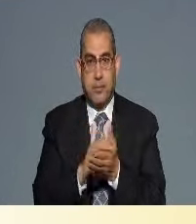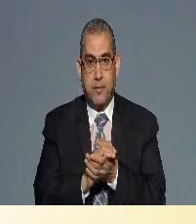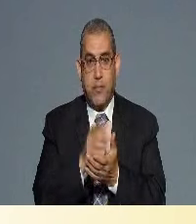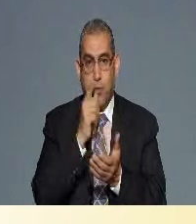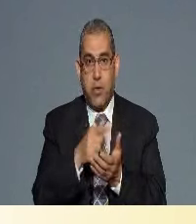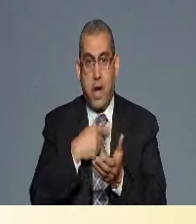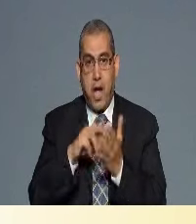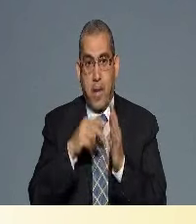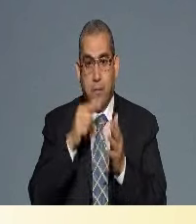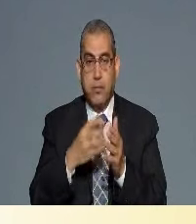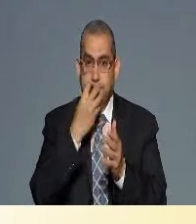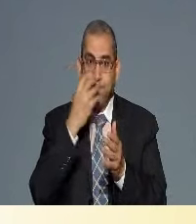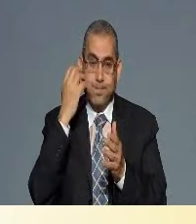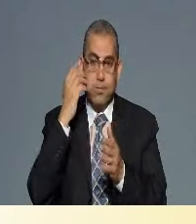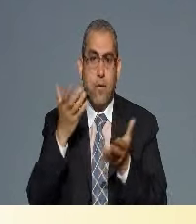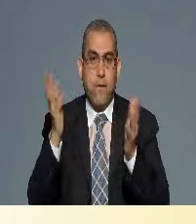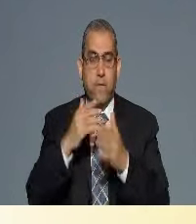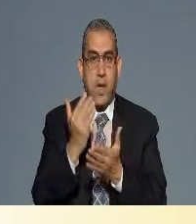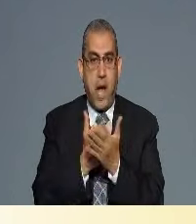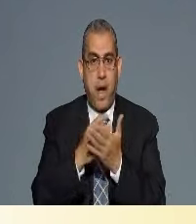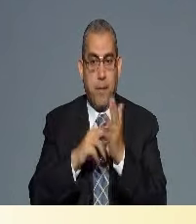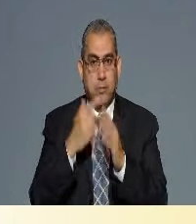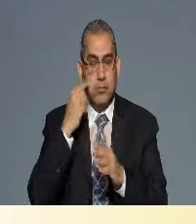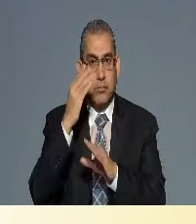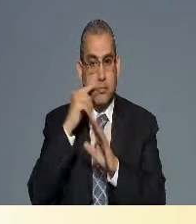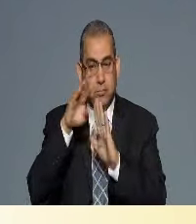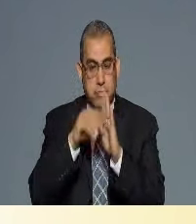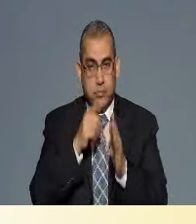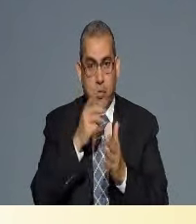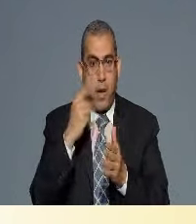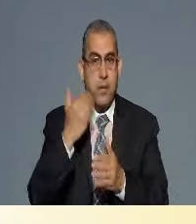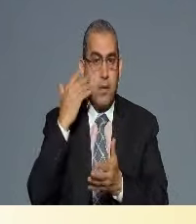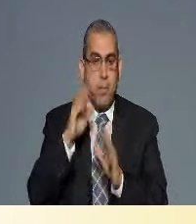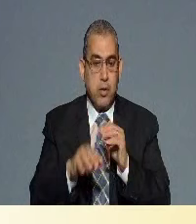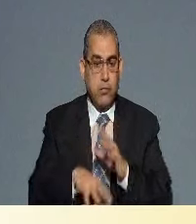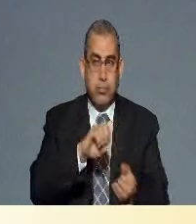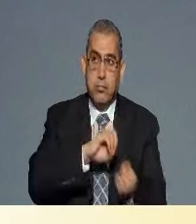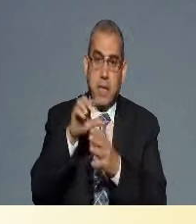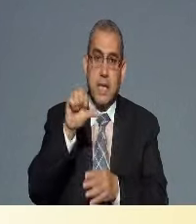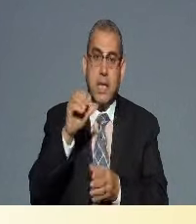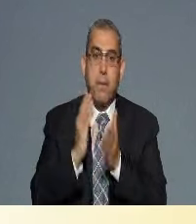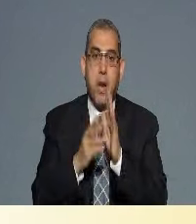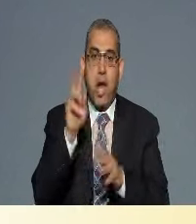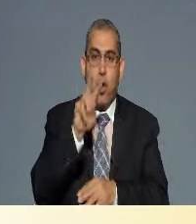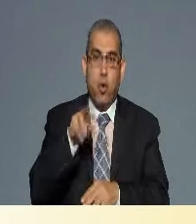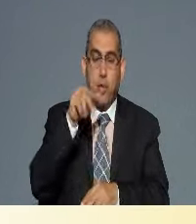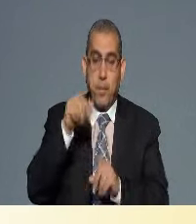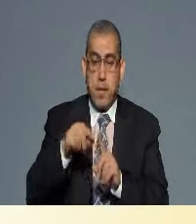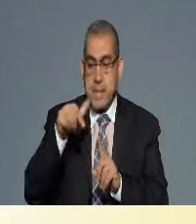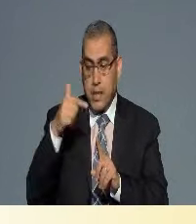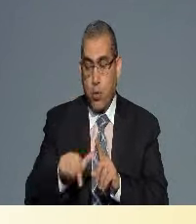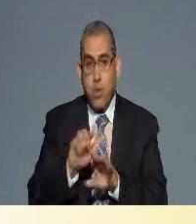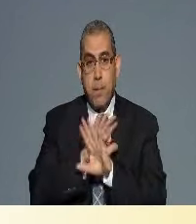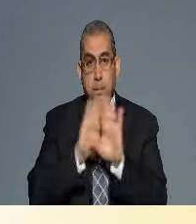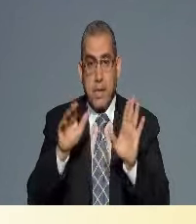على حجم كبير جدا، كنا ذكرنا في هذا العرض ان احنا عندنا صادرات بتسعة مليار دولار منهم ستة ونص بس، او